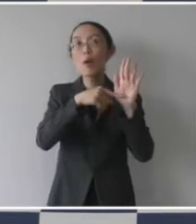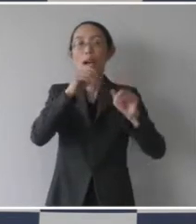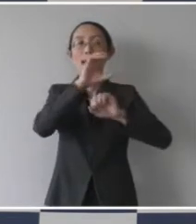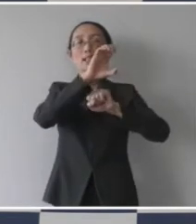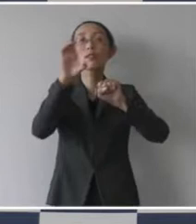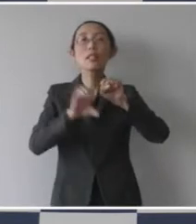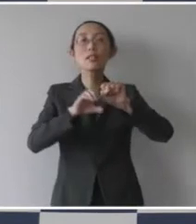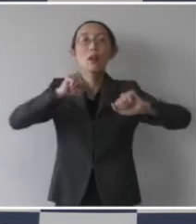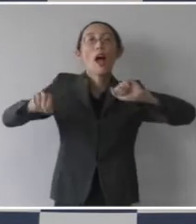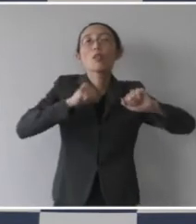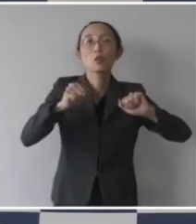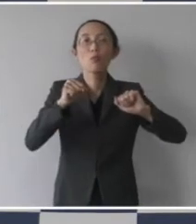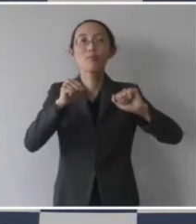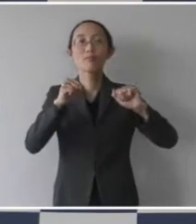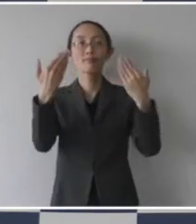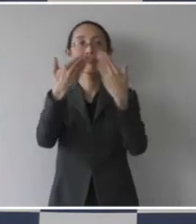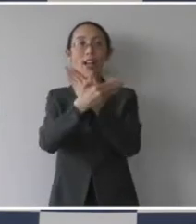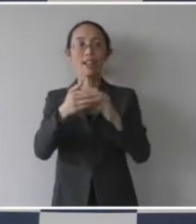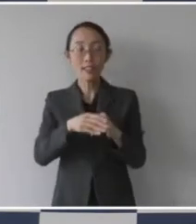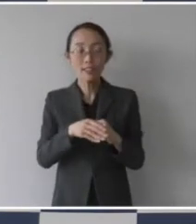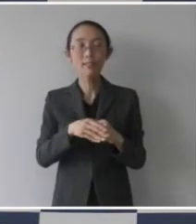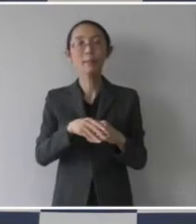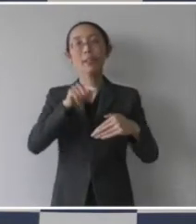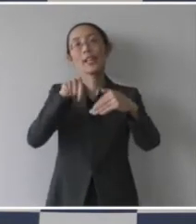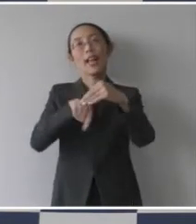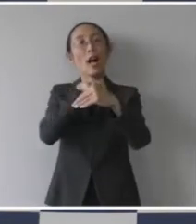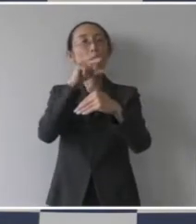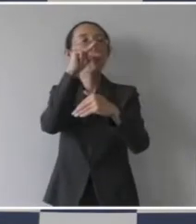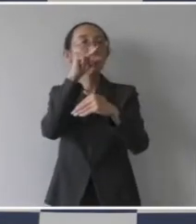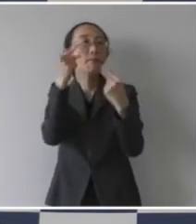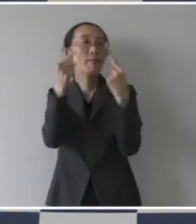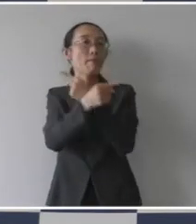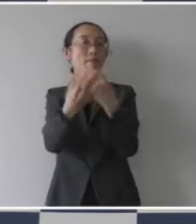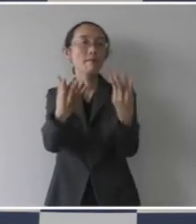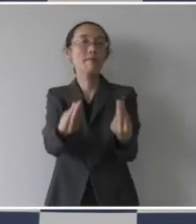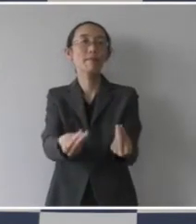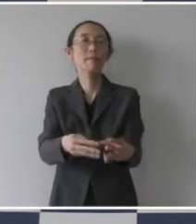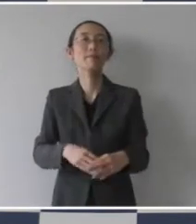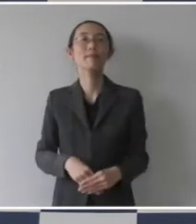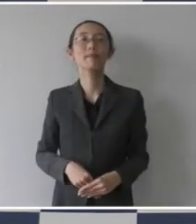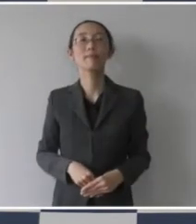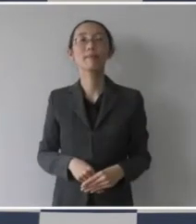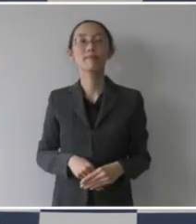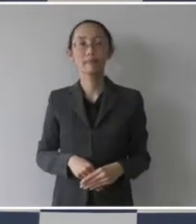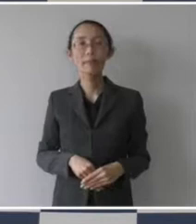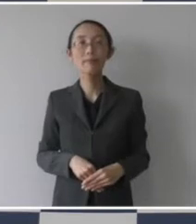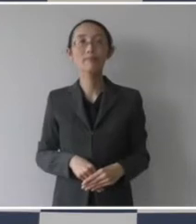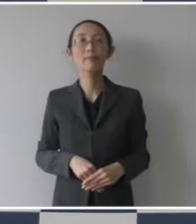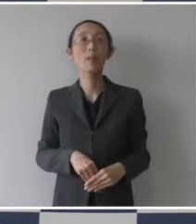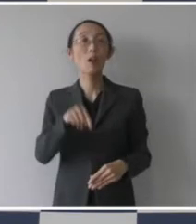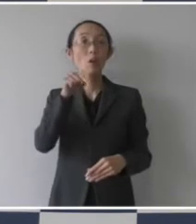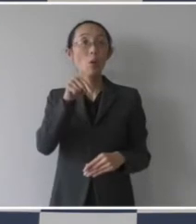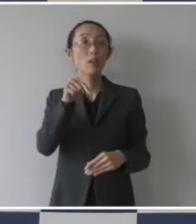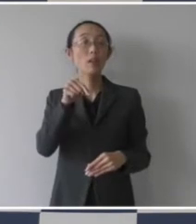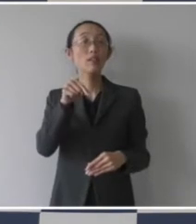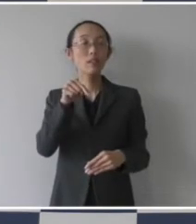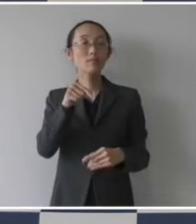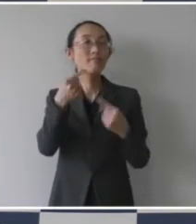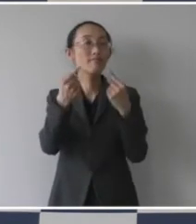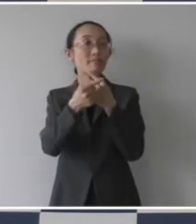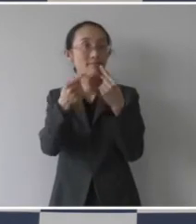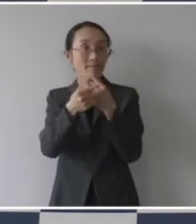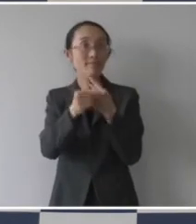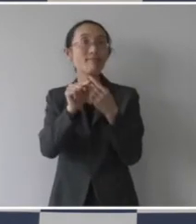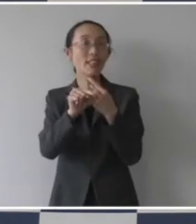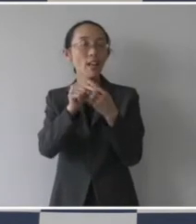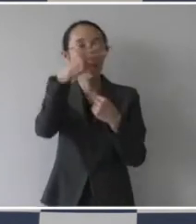変更して、事業内容も一部見直しをしたということであります。 この見直しでまた、